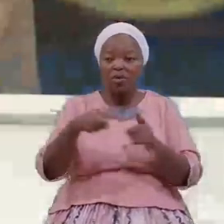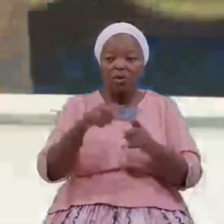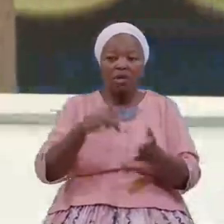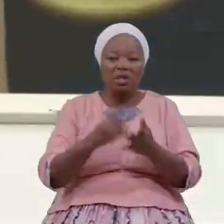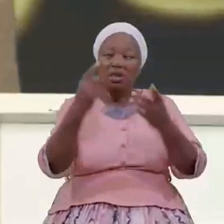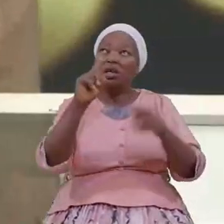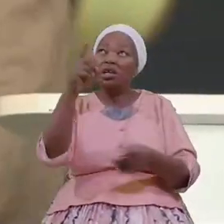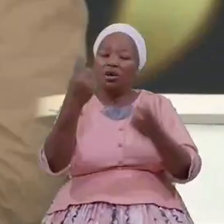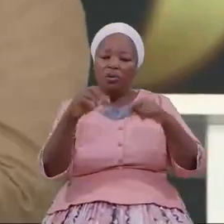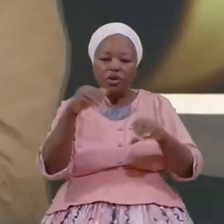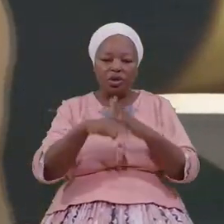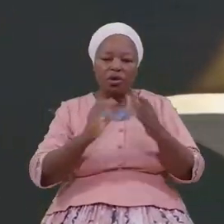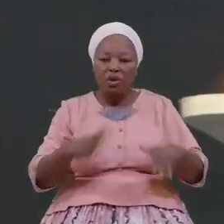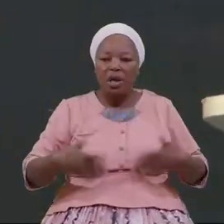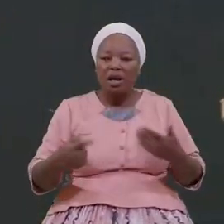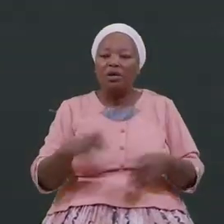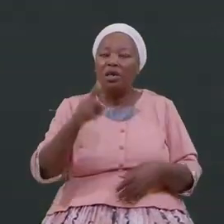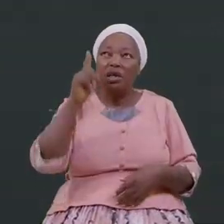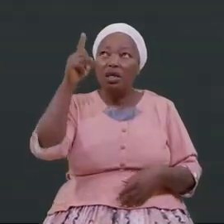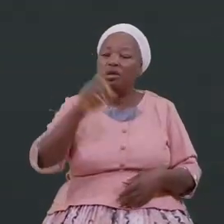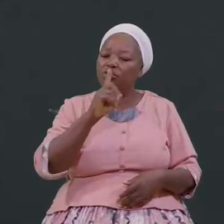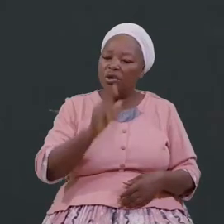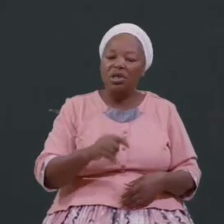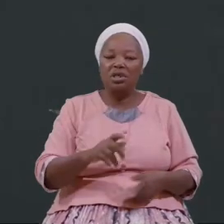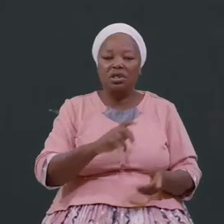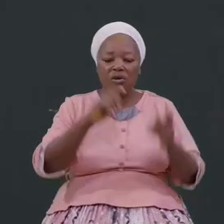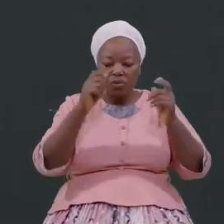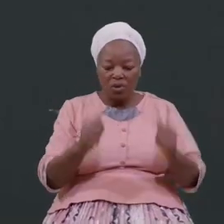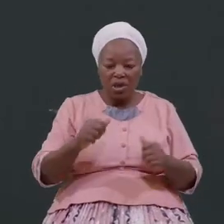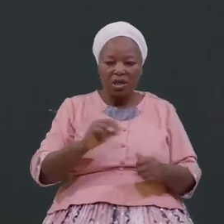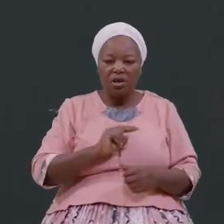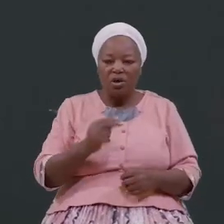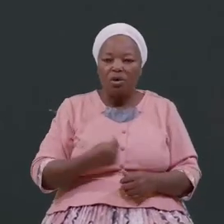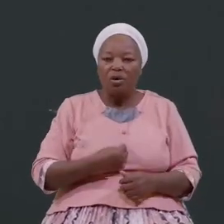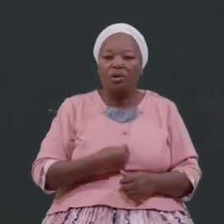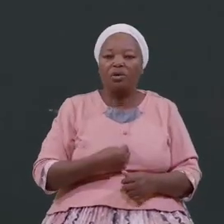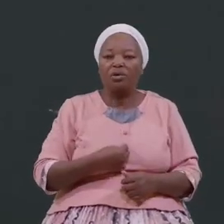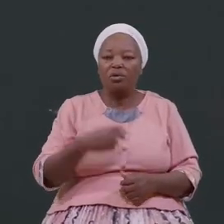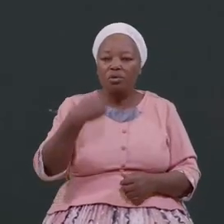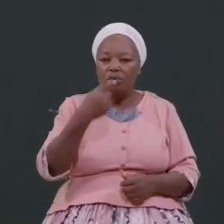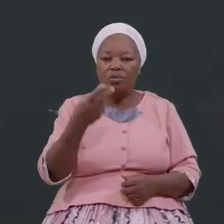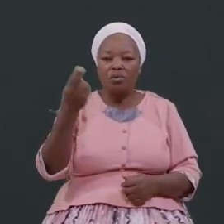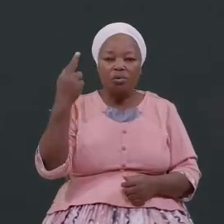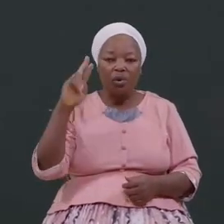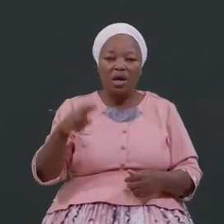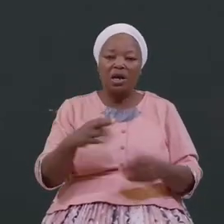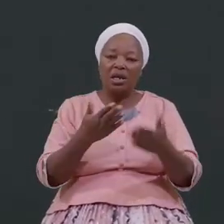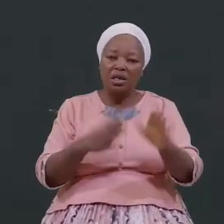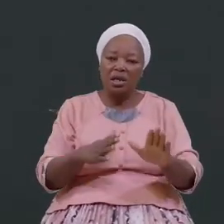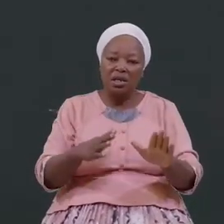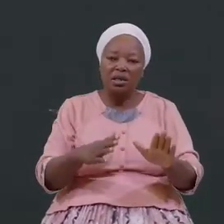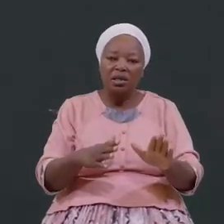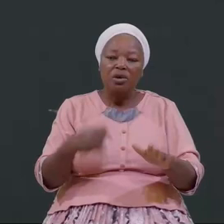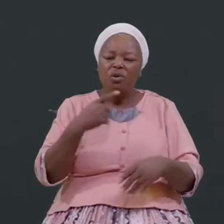il entre dans notre vie, quand il entre en nous et nous vivifie, nous étions morts et nous